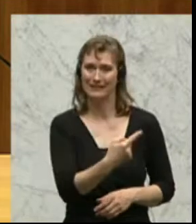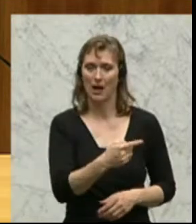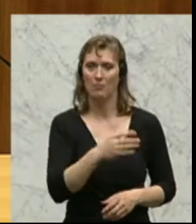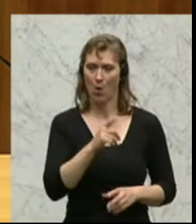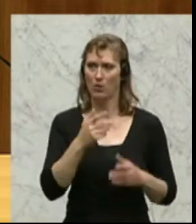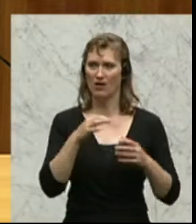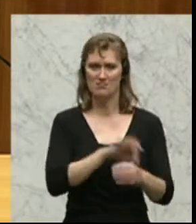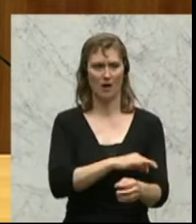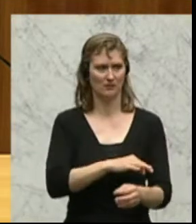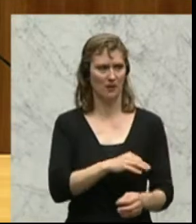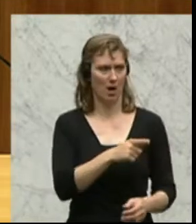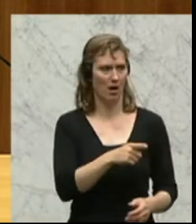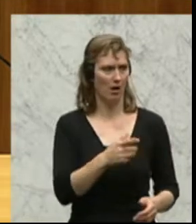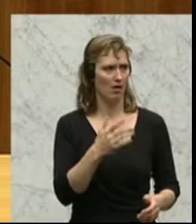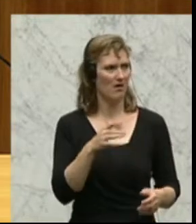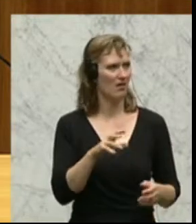Alfred Gusenbauer?